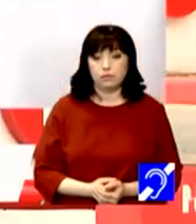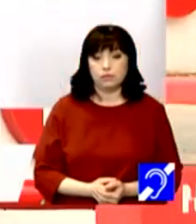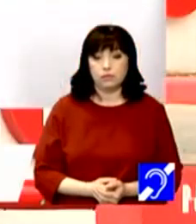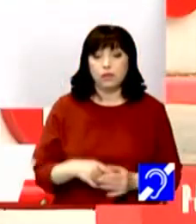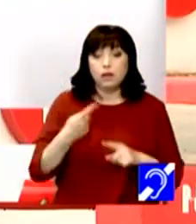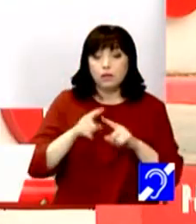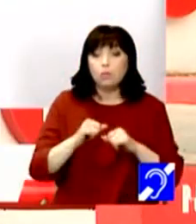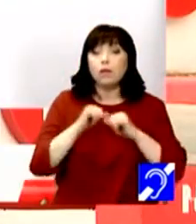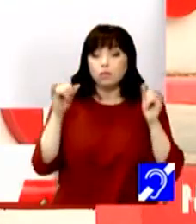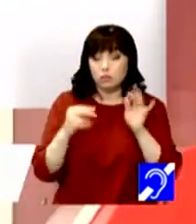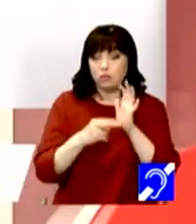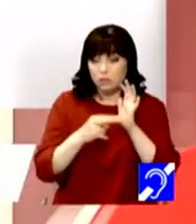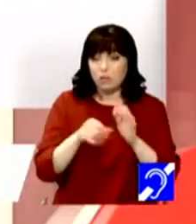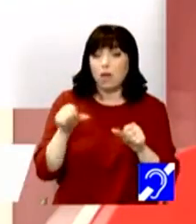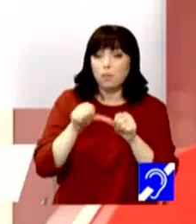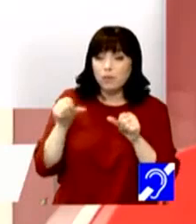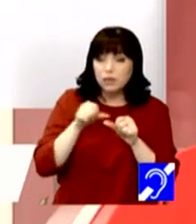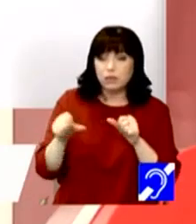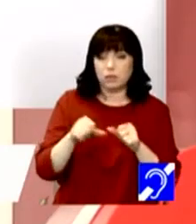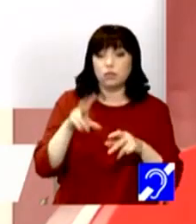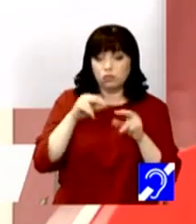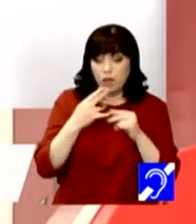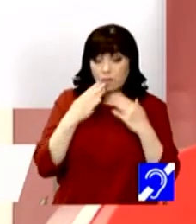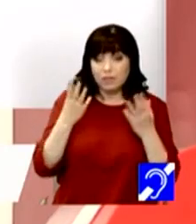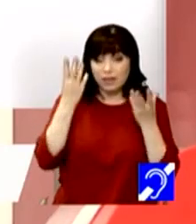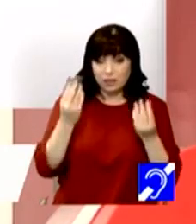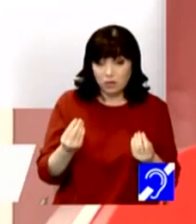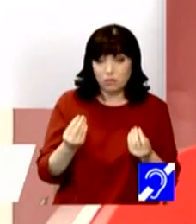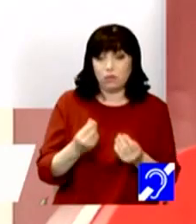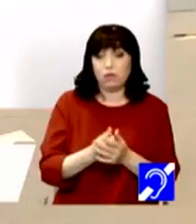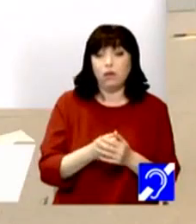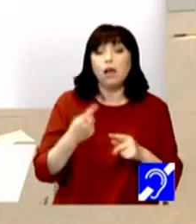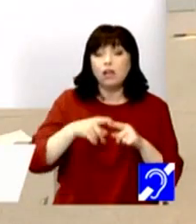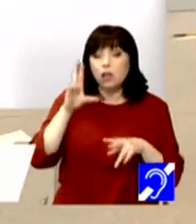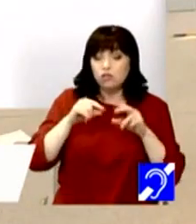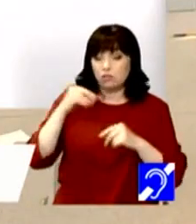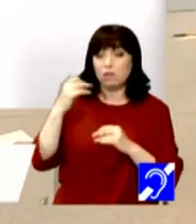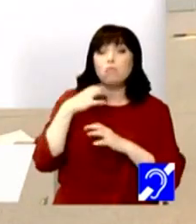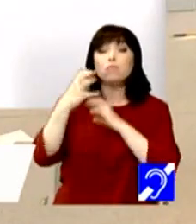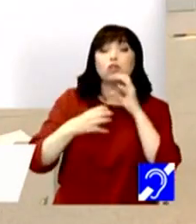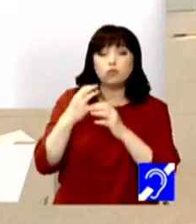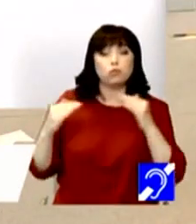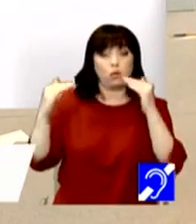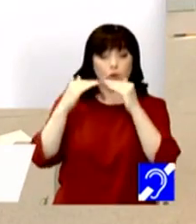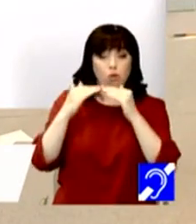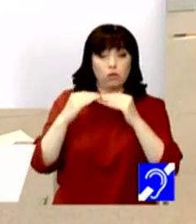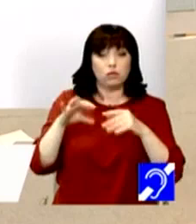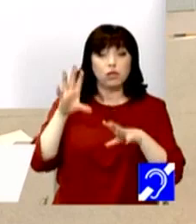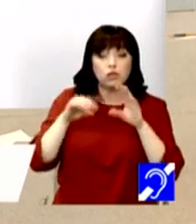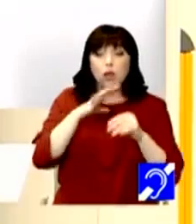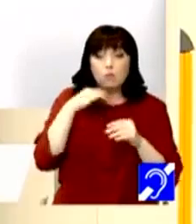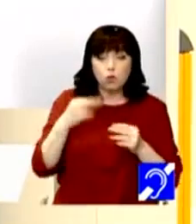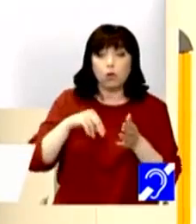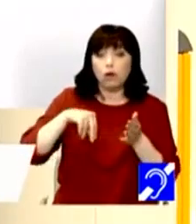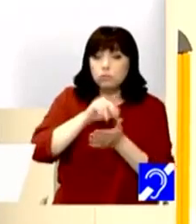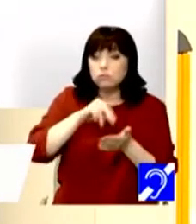Creșterea prețurilor la carburanți înregistrată în ultimele zile reflectă reacția burselor internaționale la cererea tot mai mare din